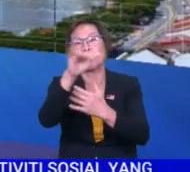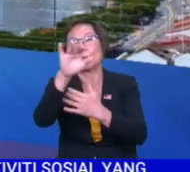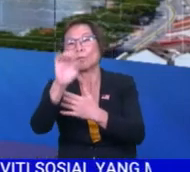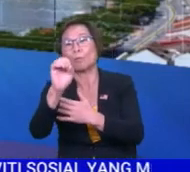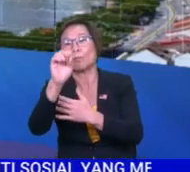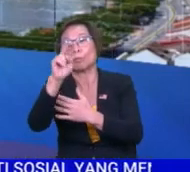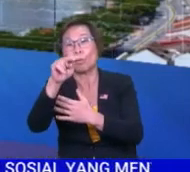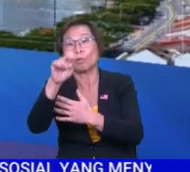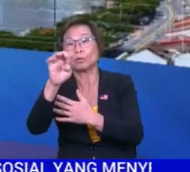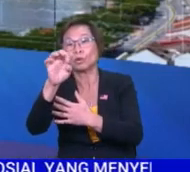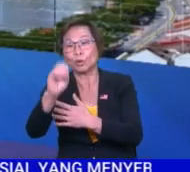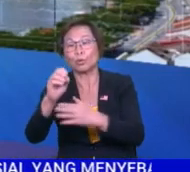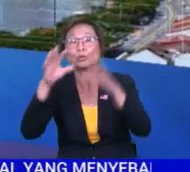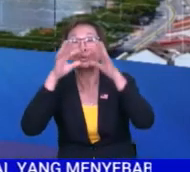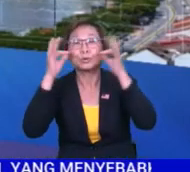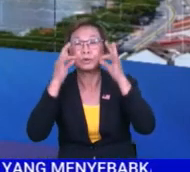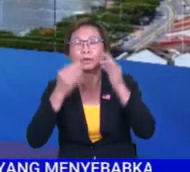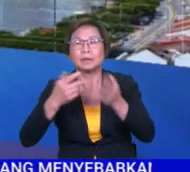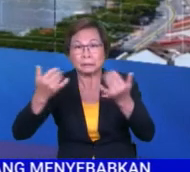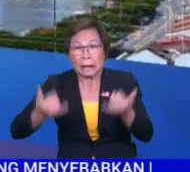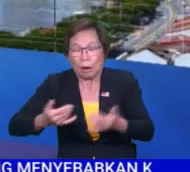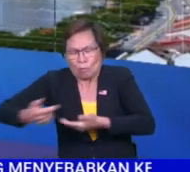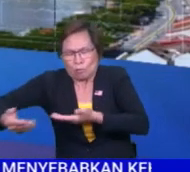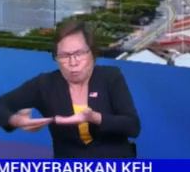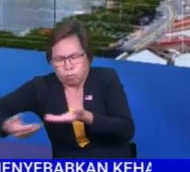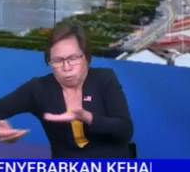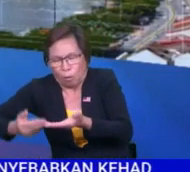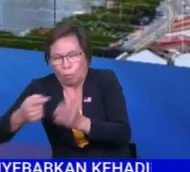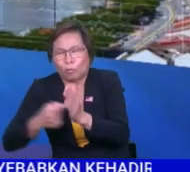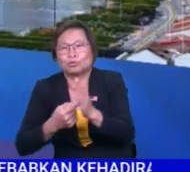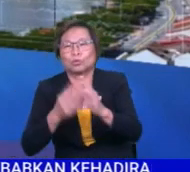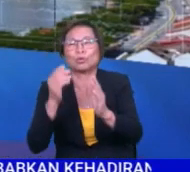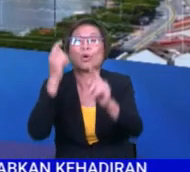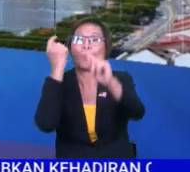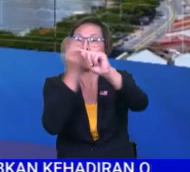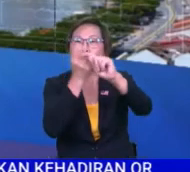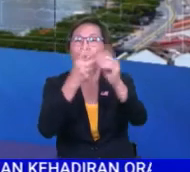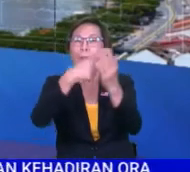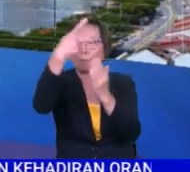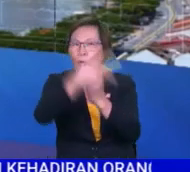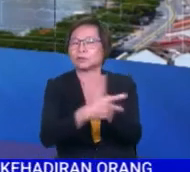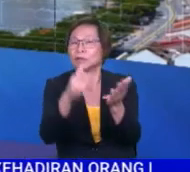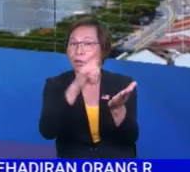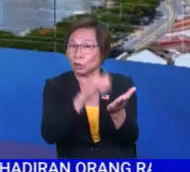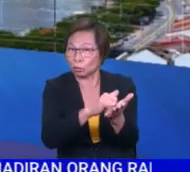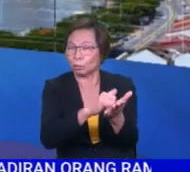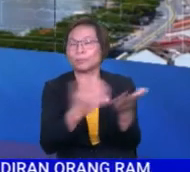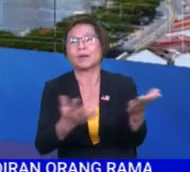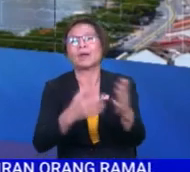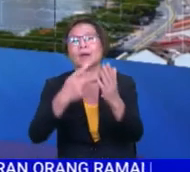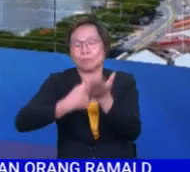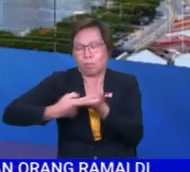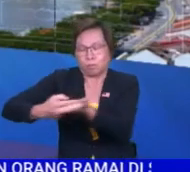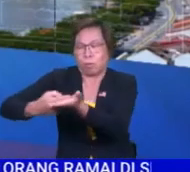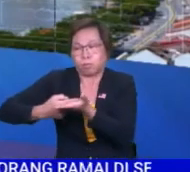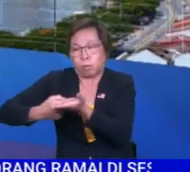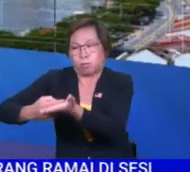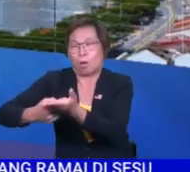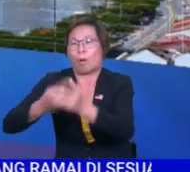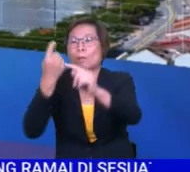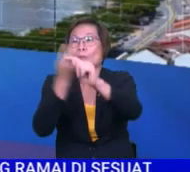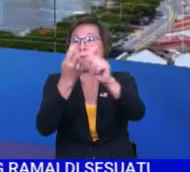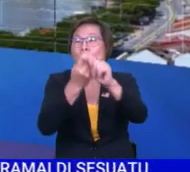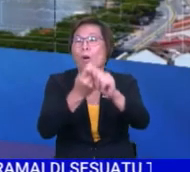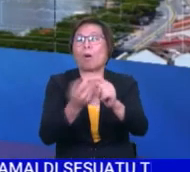Garden di kucing dalam proses mendingan untuk membangunkan semula Project berkenaan jelasnya adegan kini melibatkan pembunuh